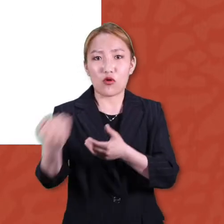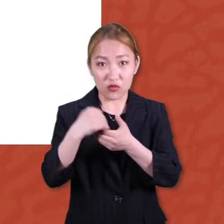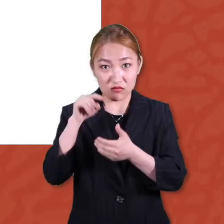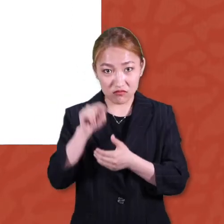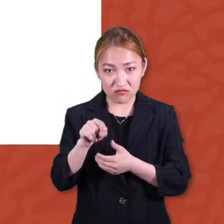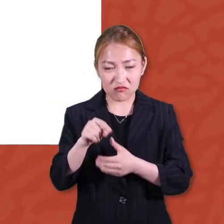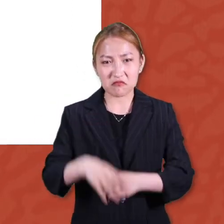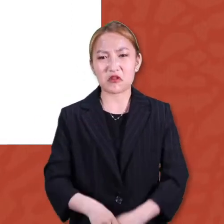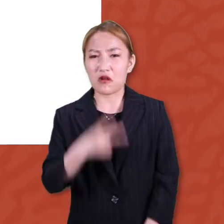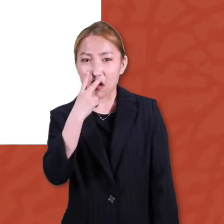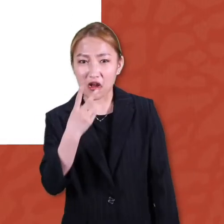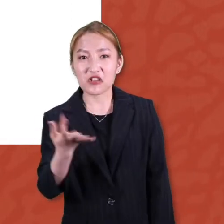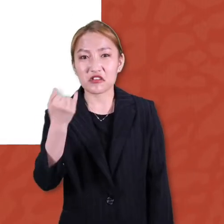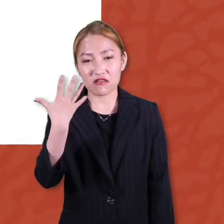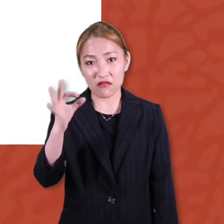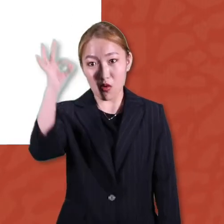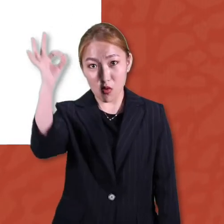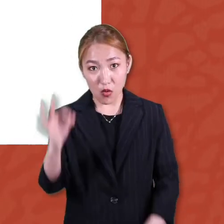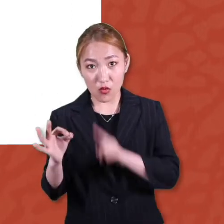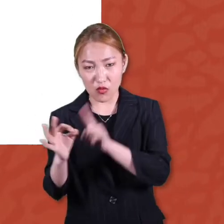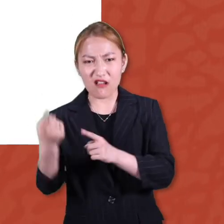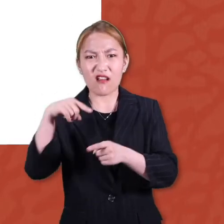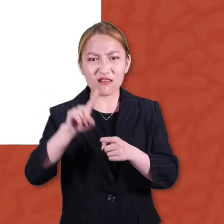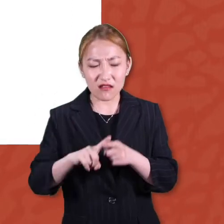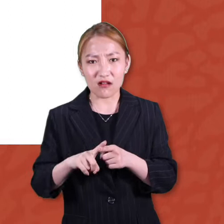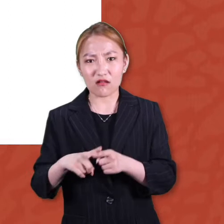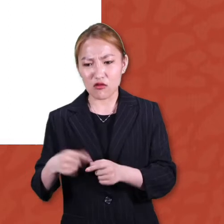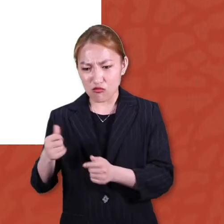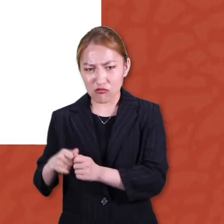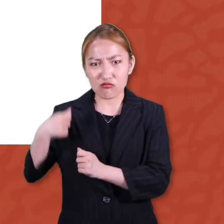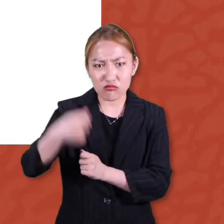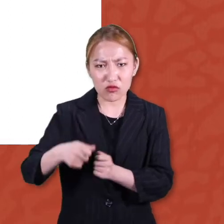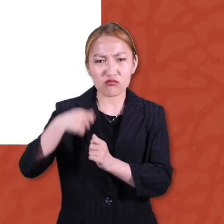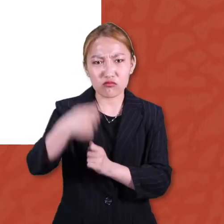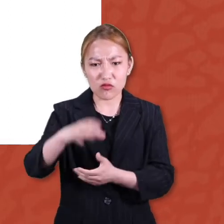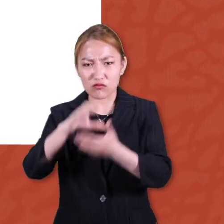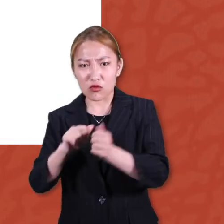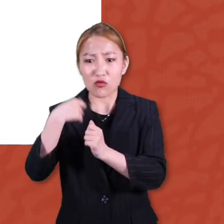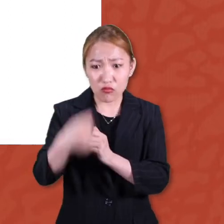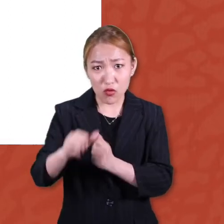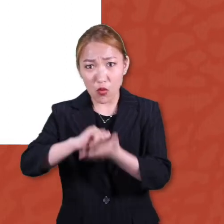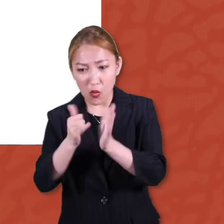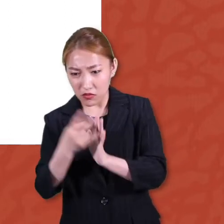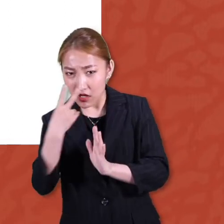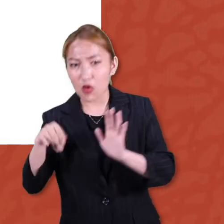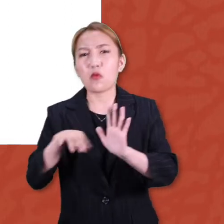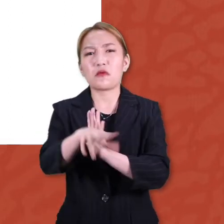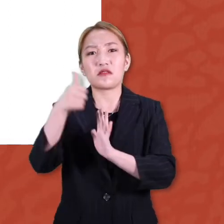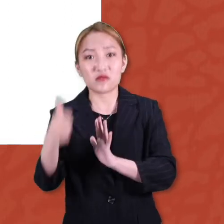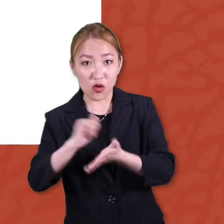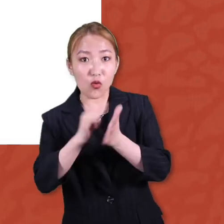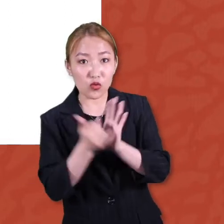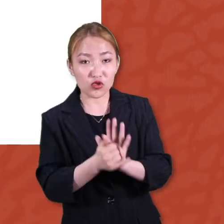Интеграцчлалын онооны хувьд 50 оноо нь нөхөн сэргээх үйлчилгээ өндөр хөгжсөн хүртэмжтэй байгааг харуулна. Харин нөхөн олговрын